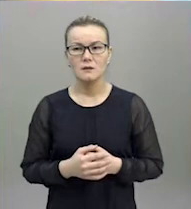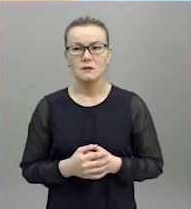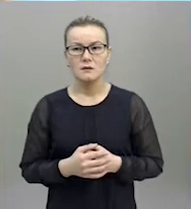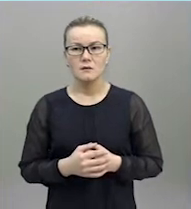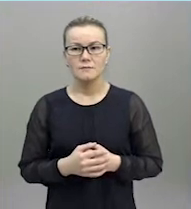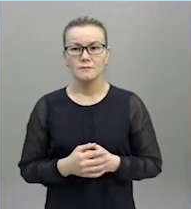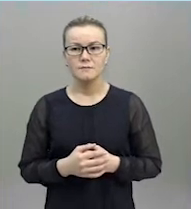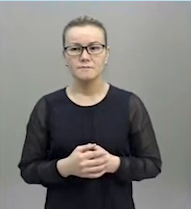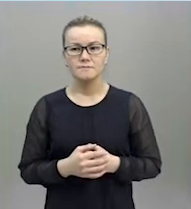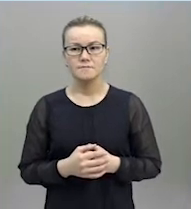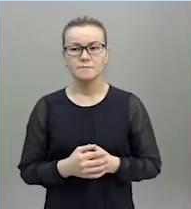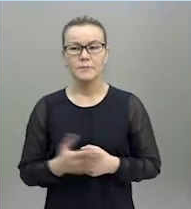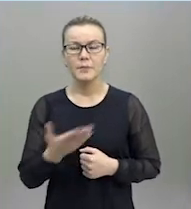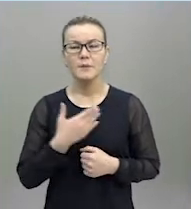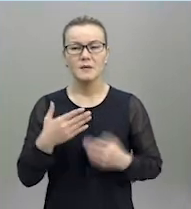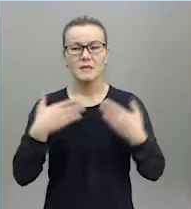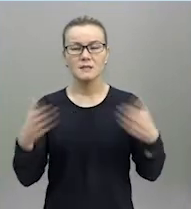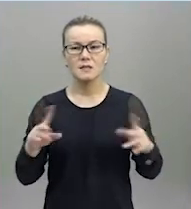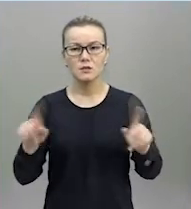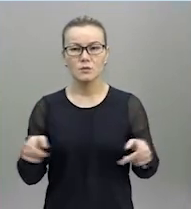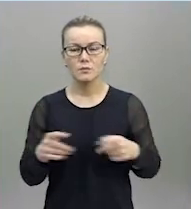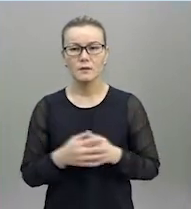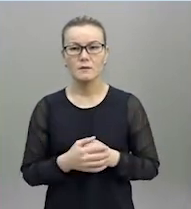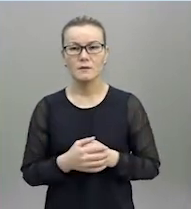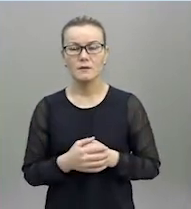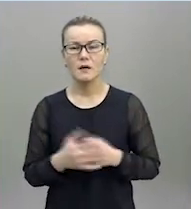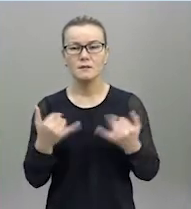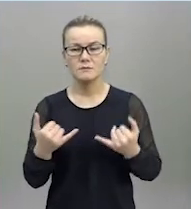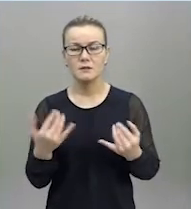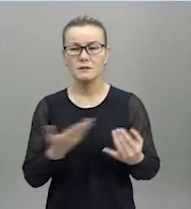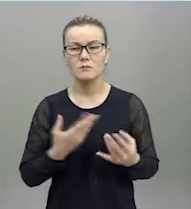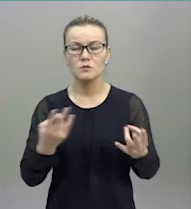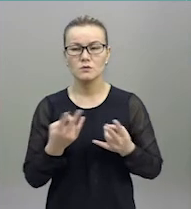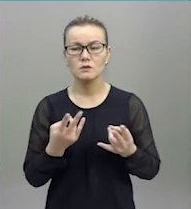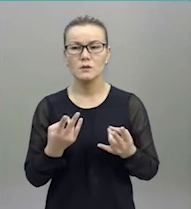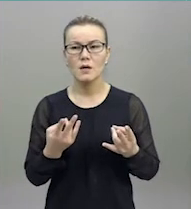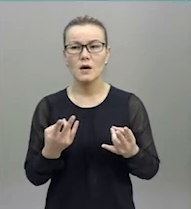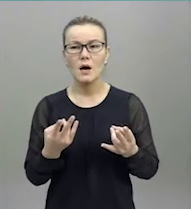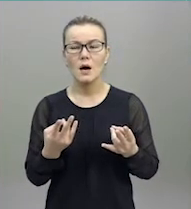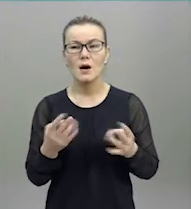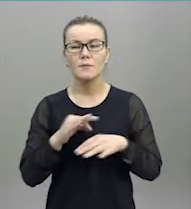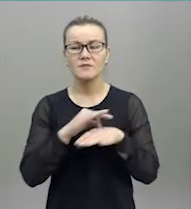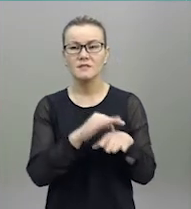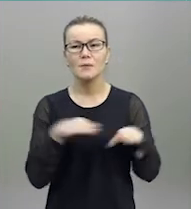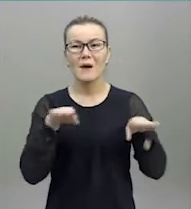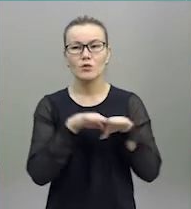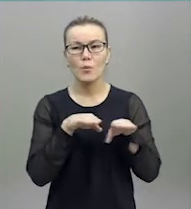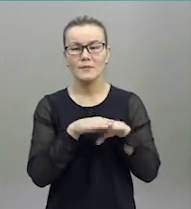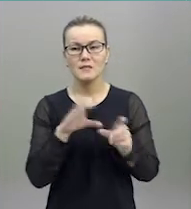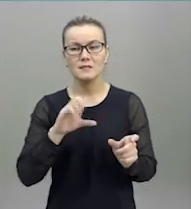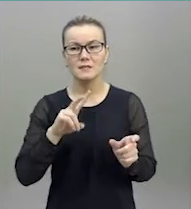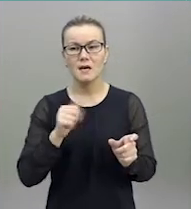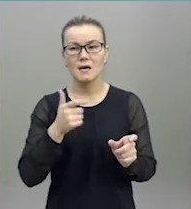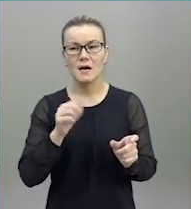ну что ж мы раскрыли скобки а теперь нам нужно привести подобные слагаемые давайте